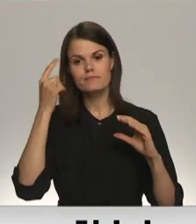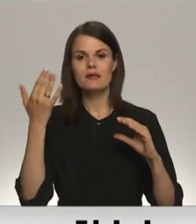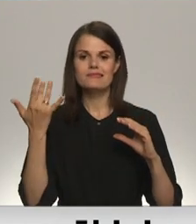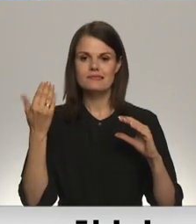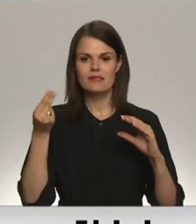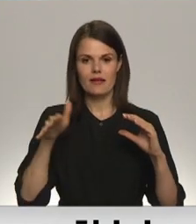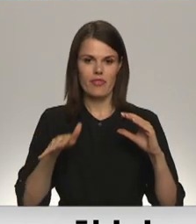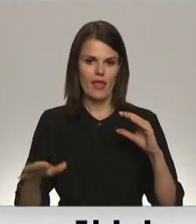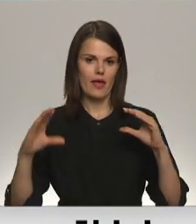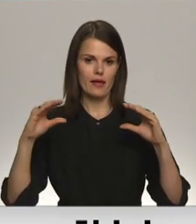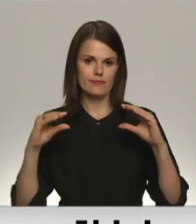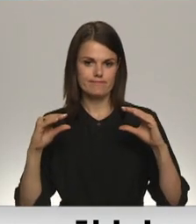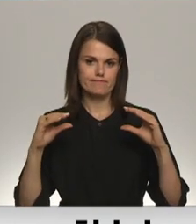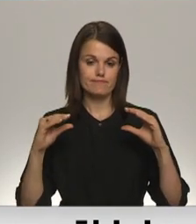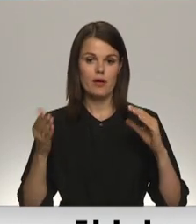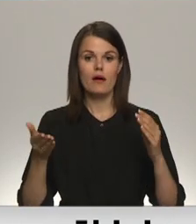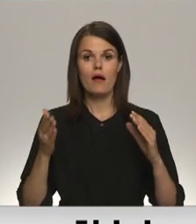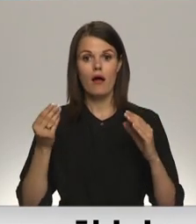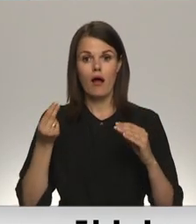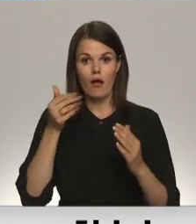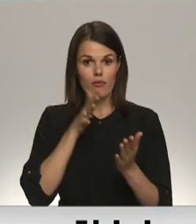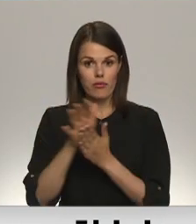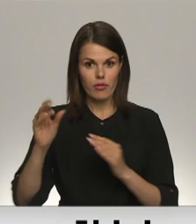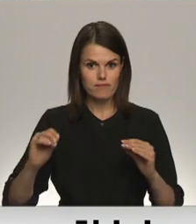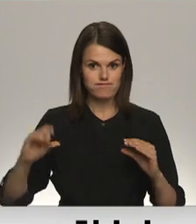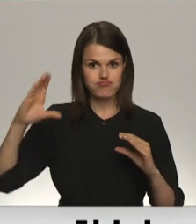tev ir izdevuma. Paliek izdevuma lielāk,